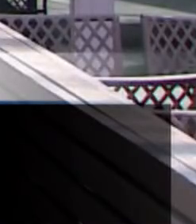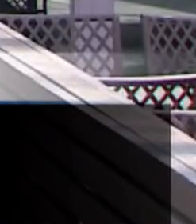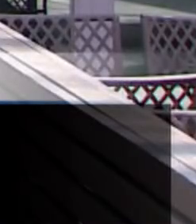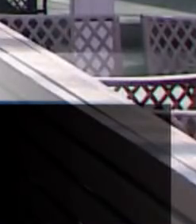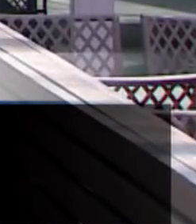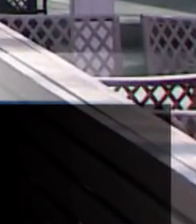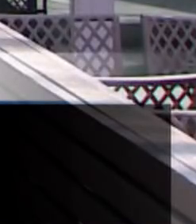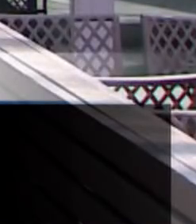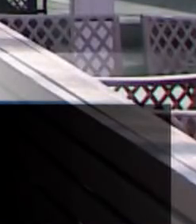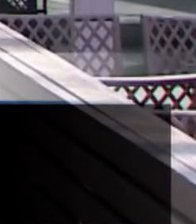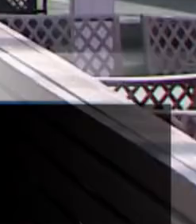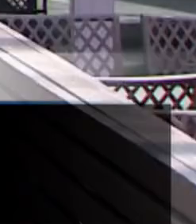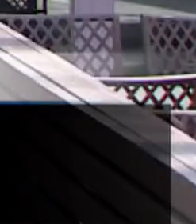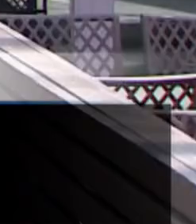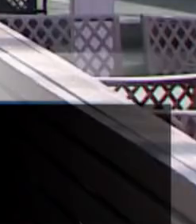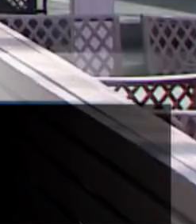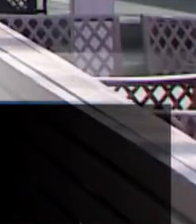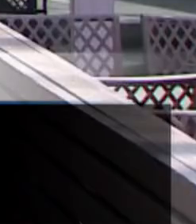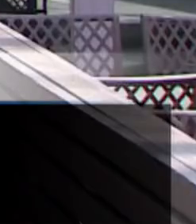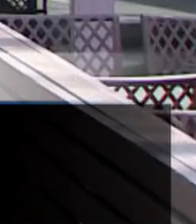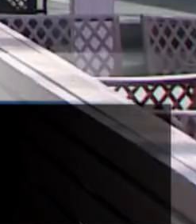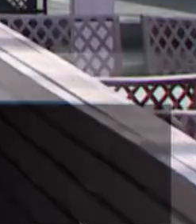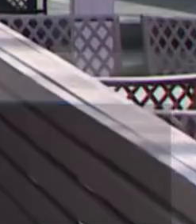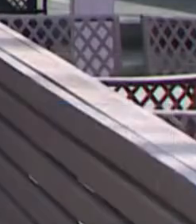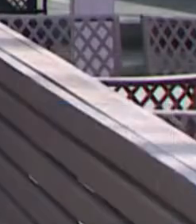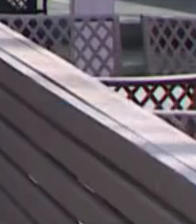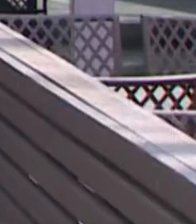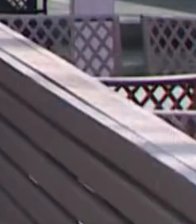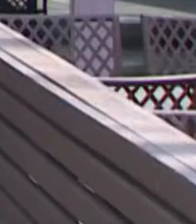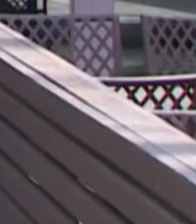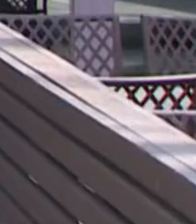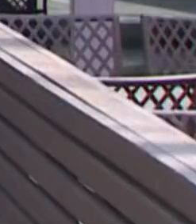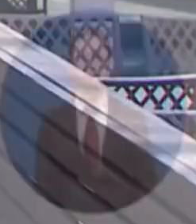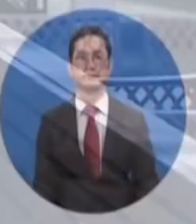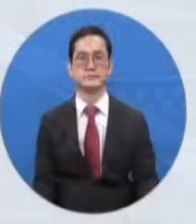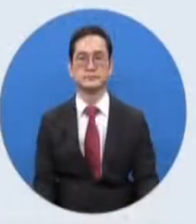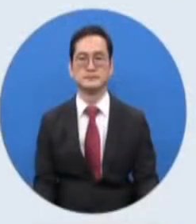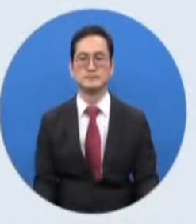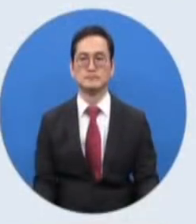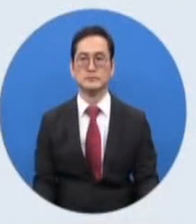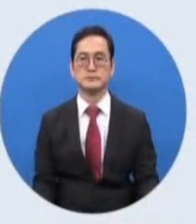있으면 내서 분명히 뭐 말씀드리는 게 옳겠죠.